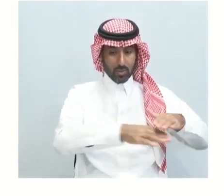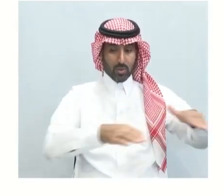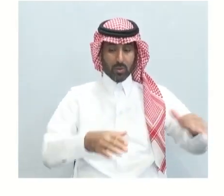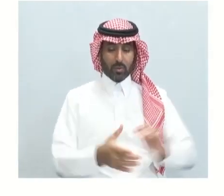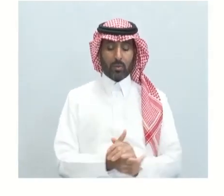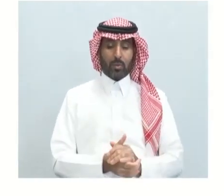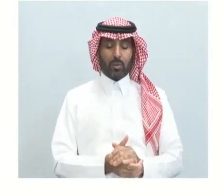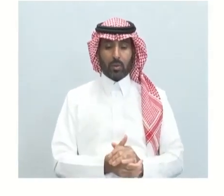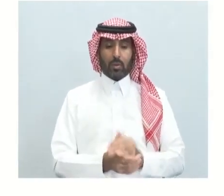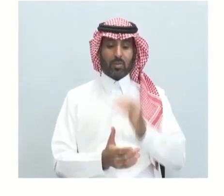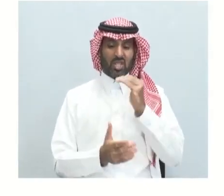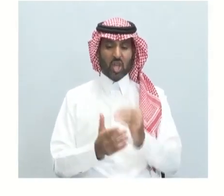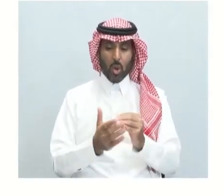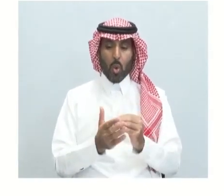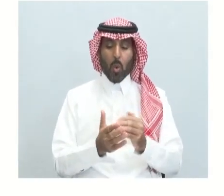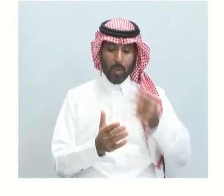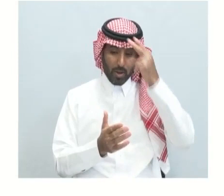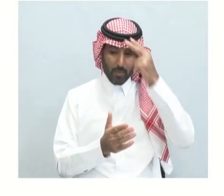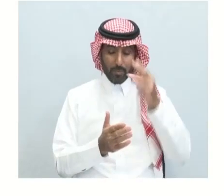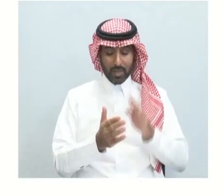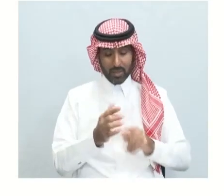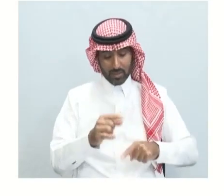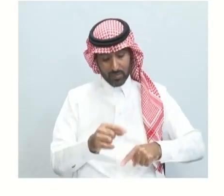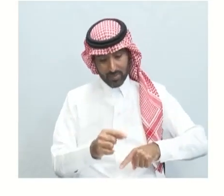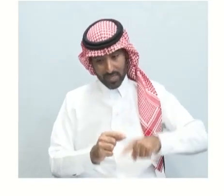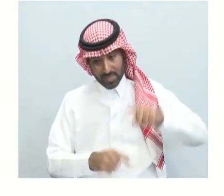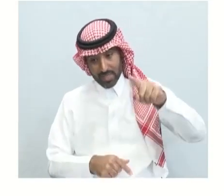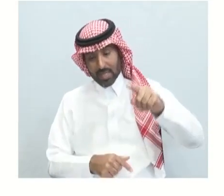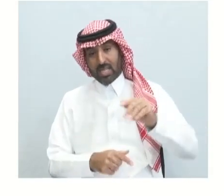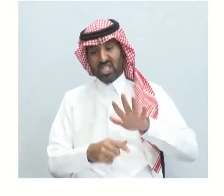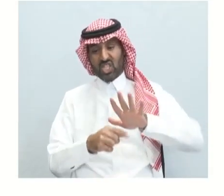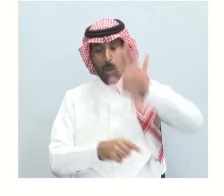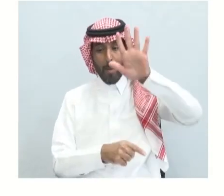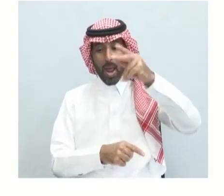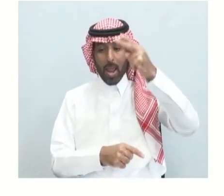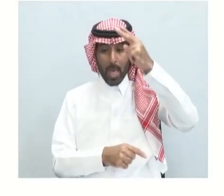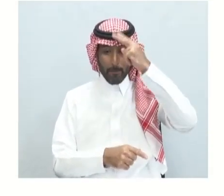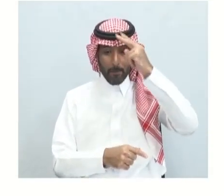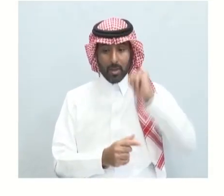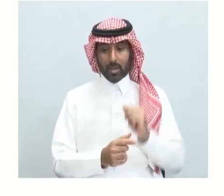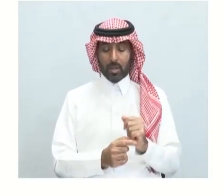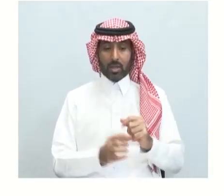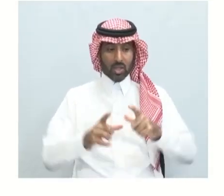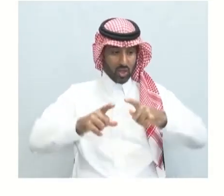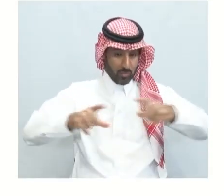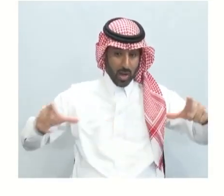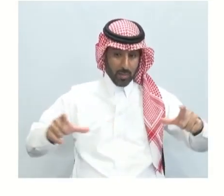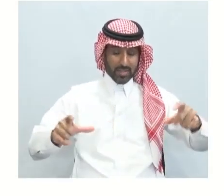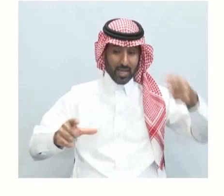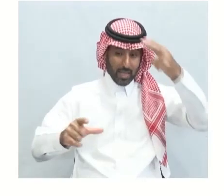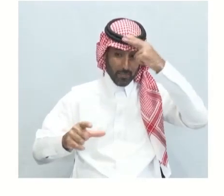من جنوب المملكه الى شمالها ويبلغ اجمالي مساحه المملكه حوالي